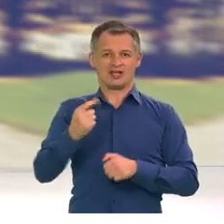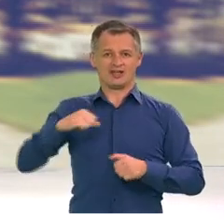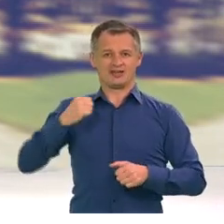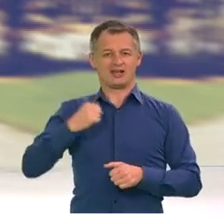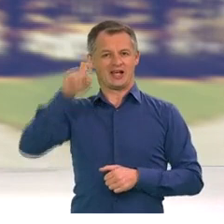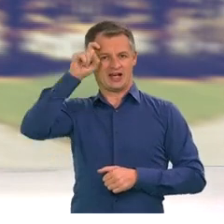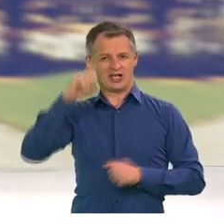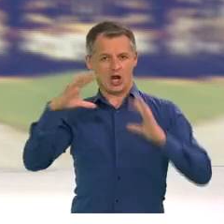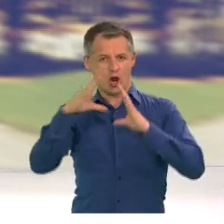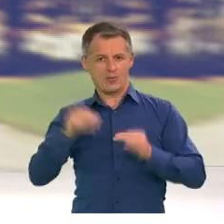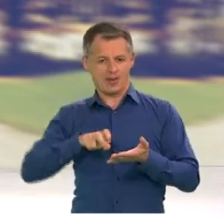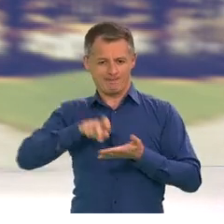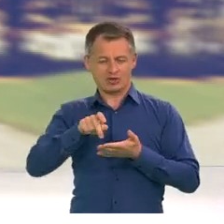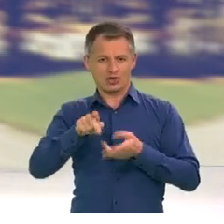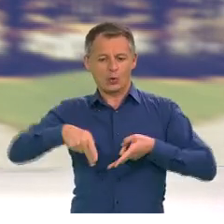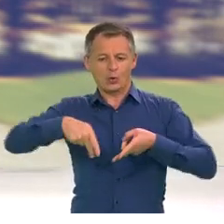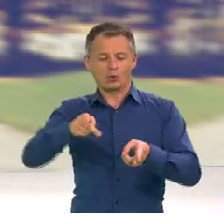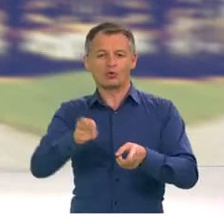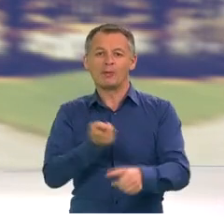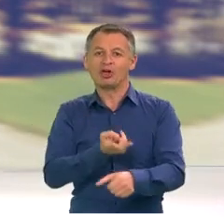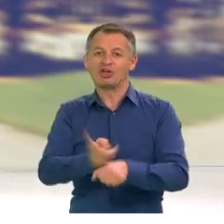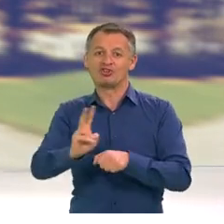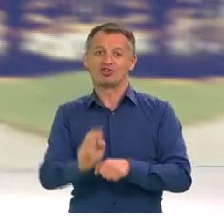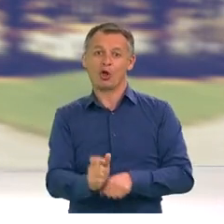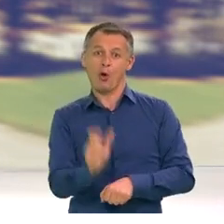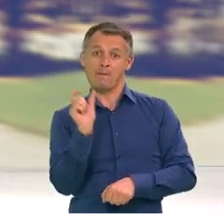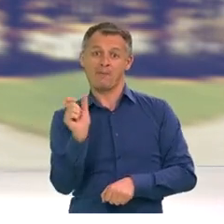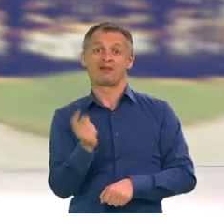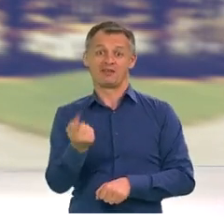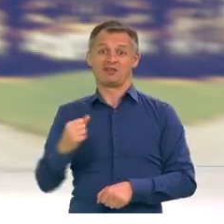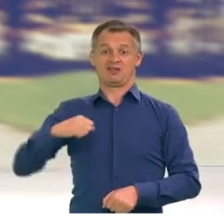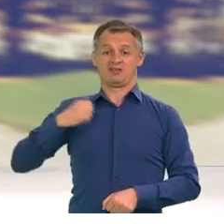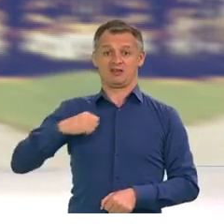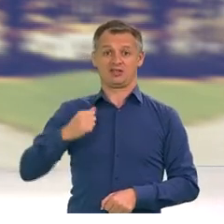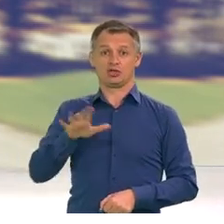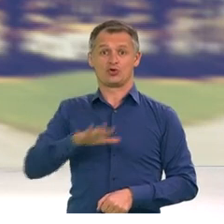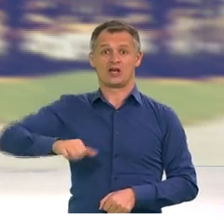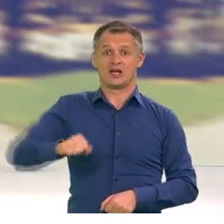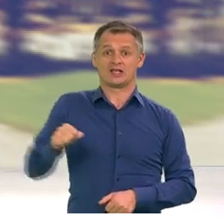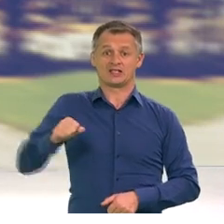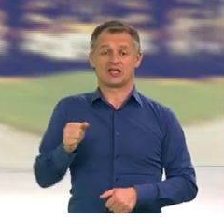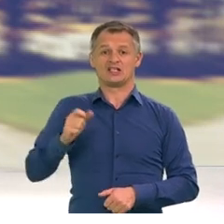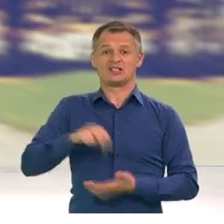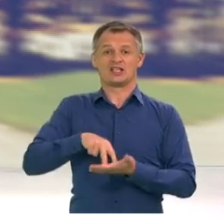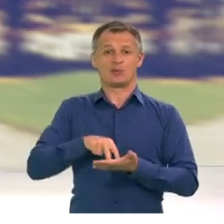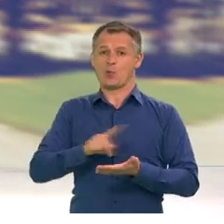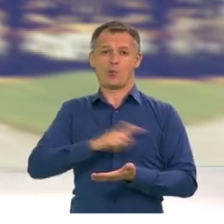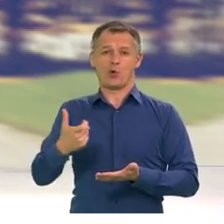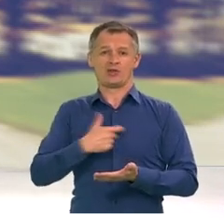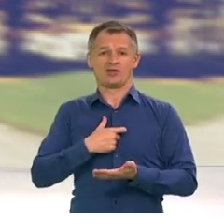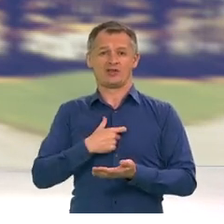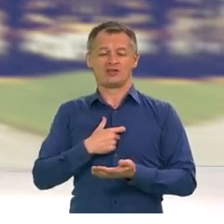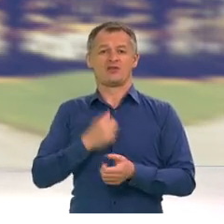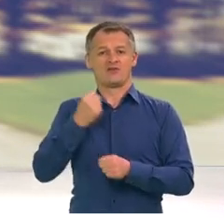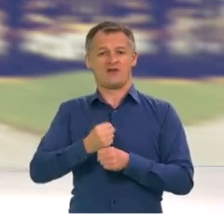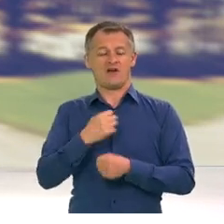că România merge într-o direcție greșită, iar o treime dintre adolescenții din mediul rural se tem că nu-și vor putea permite să